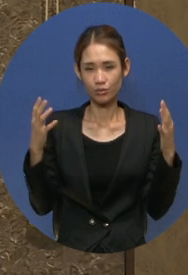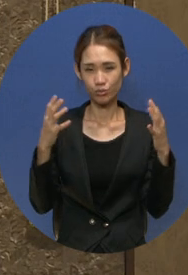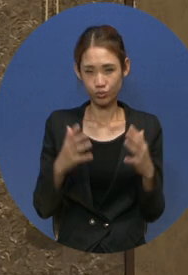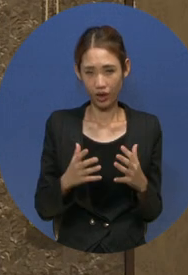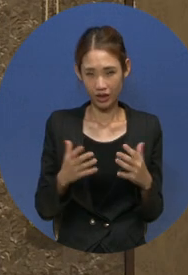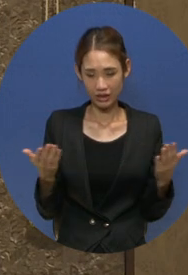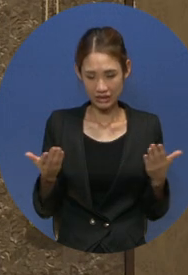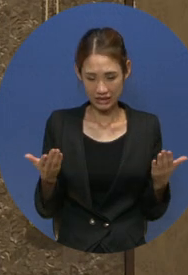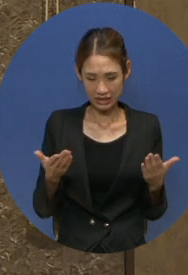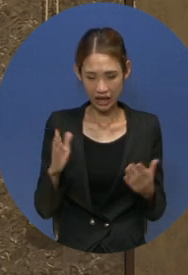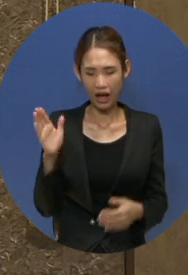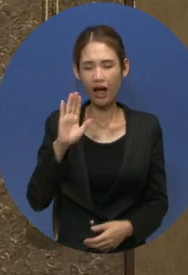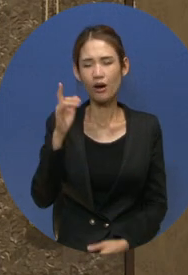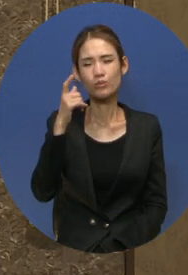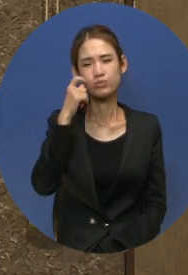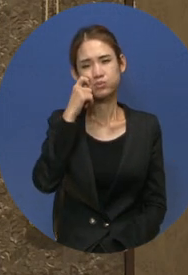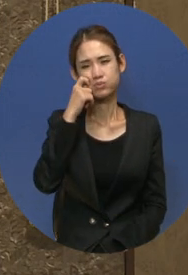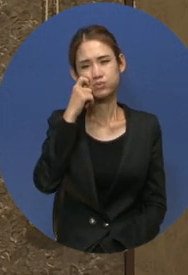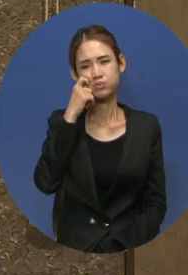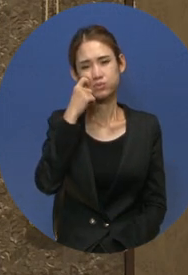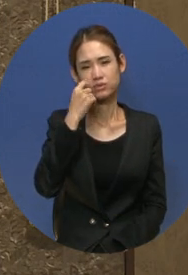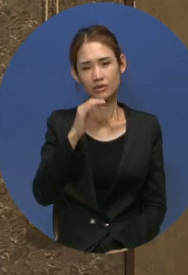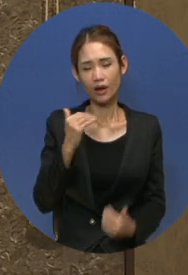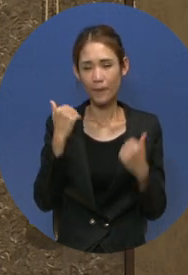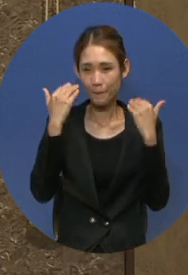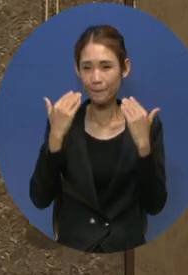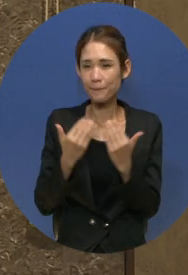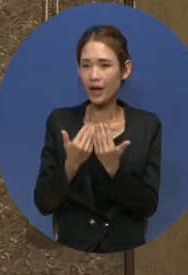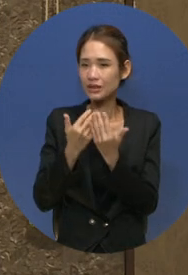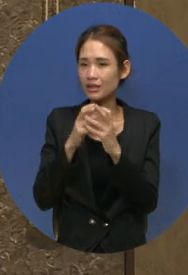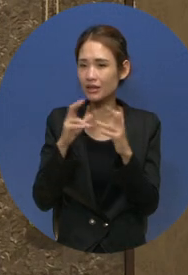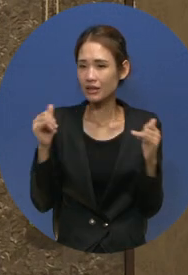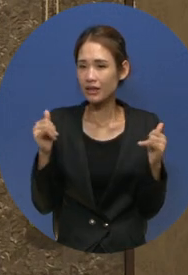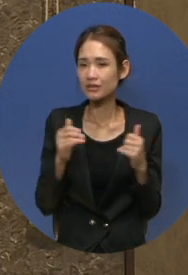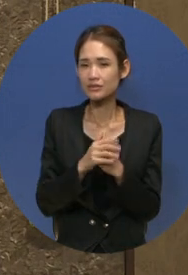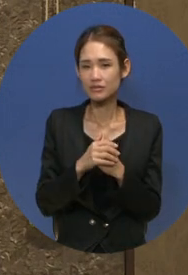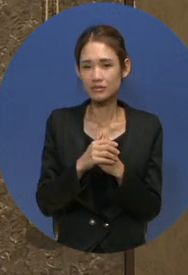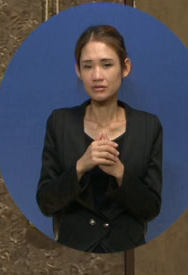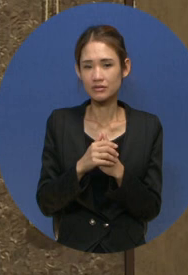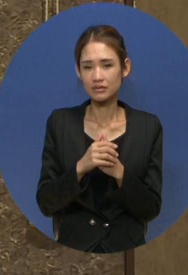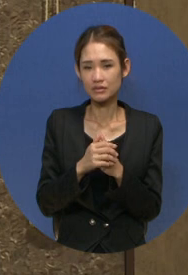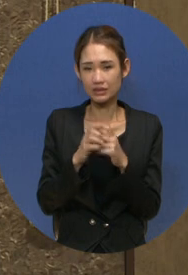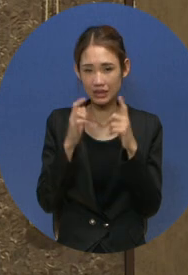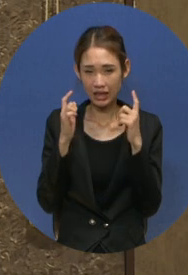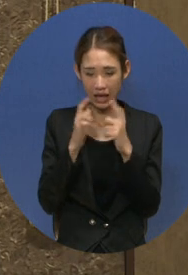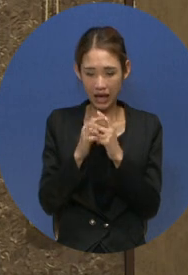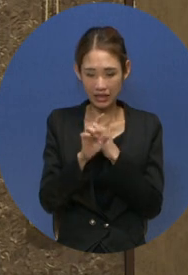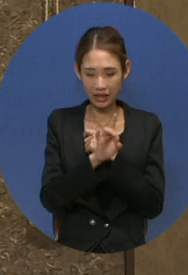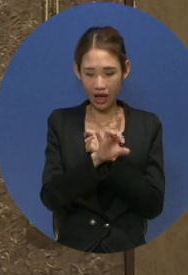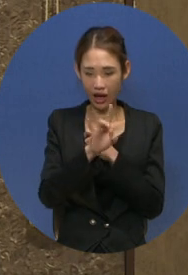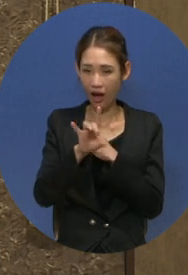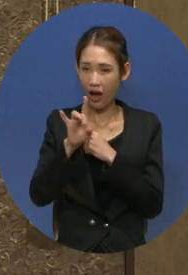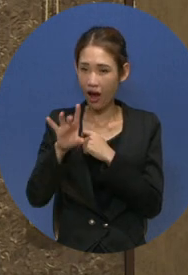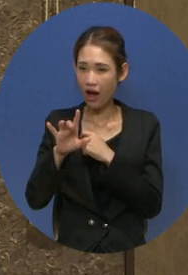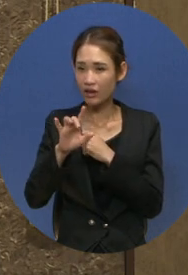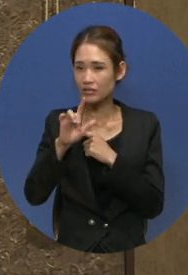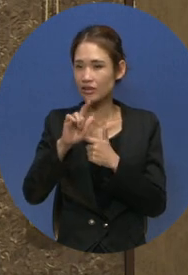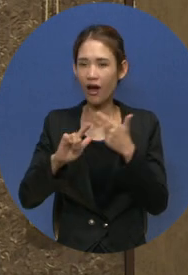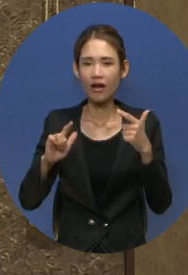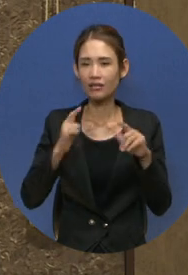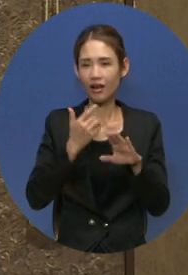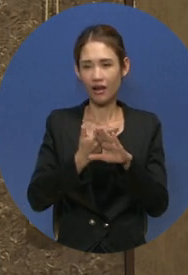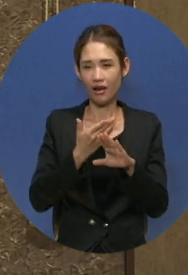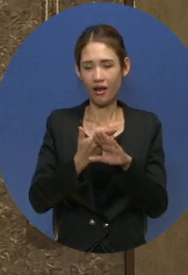하는 일을 이제는 못하거든요. 그러니까요. 근데 이제 발달장애인들 같은 경우는 그야말로 개인 간차가 너무 큰 사람들이에요. 사람마다 예, 다